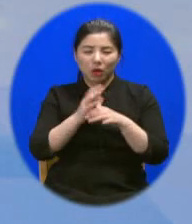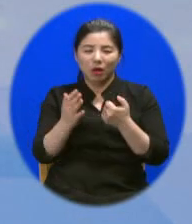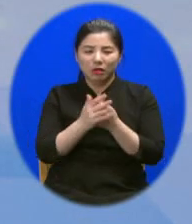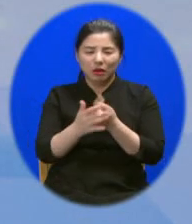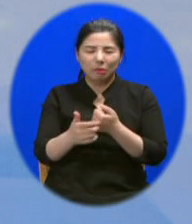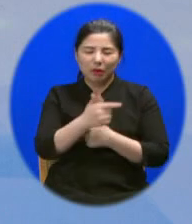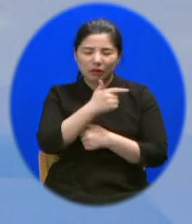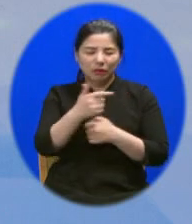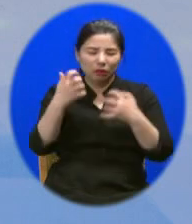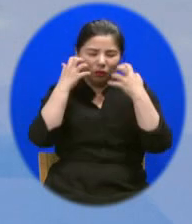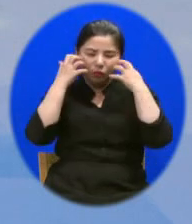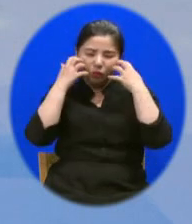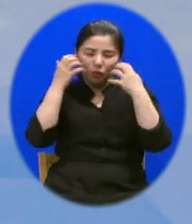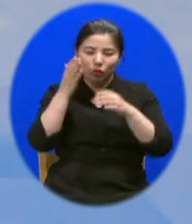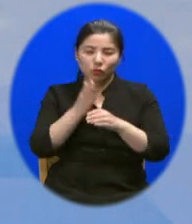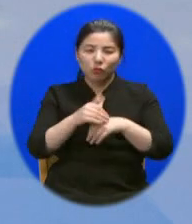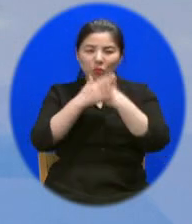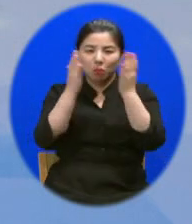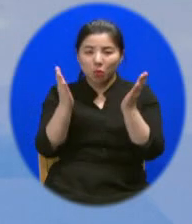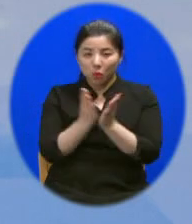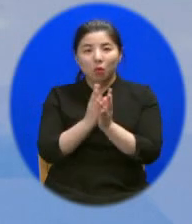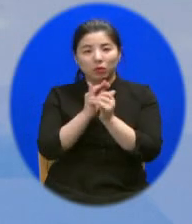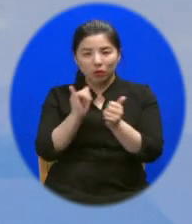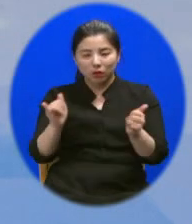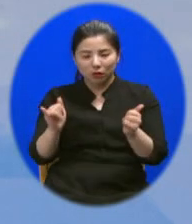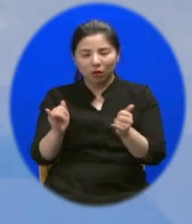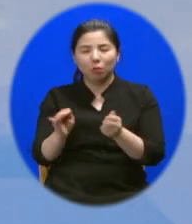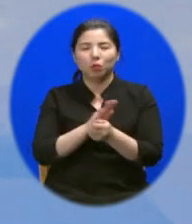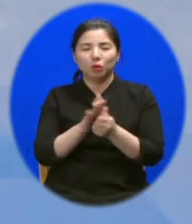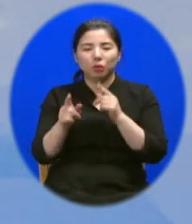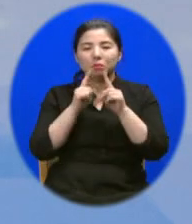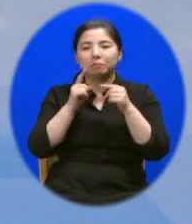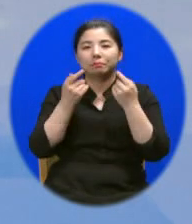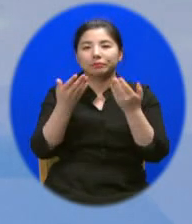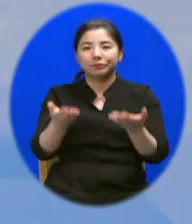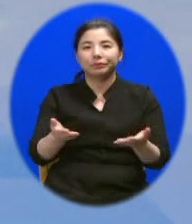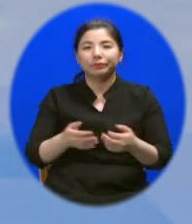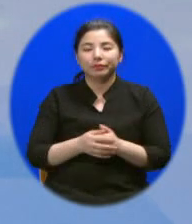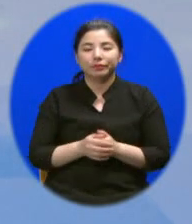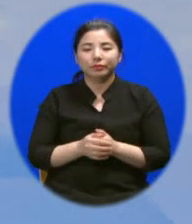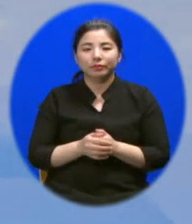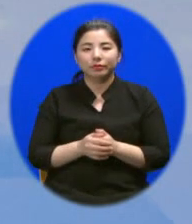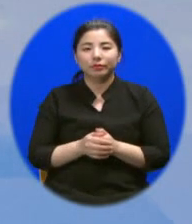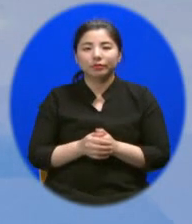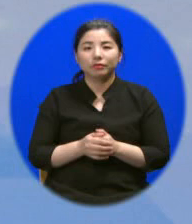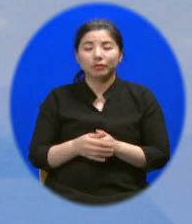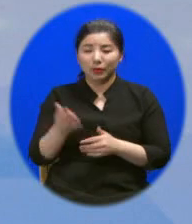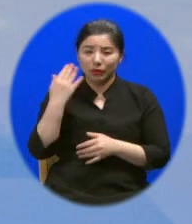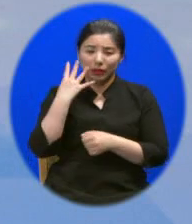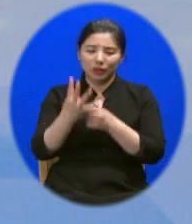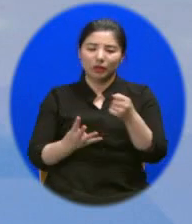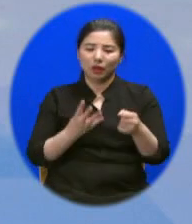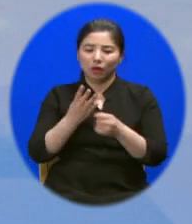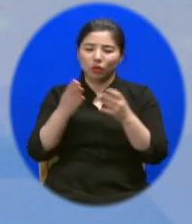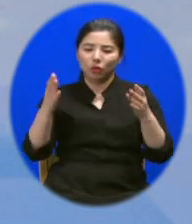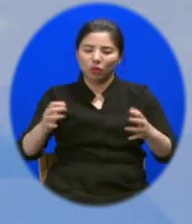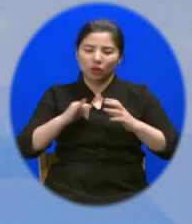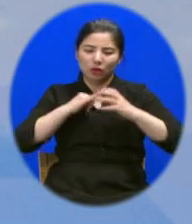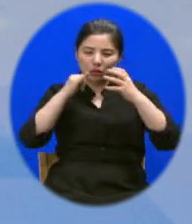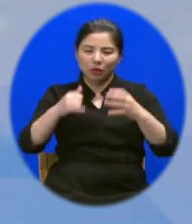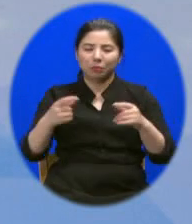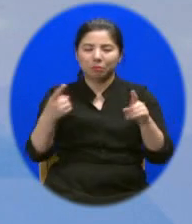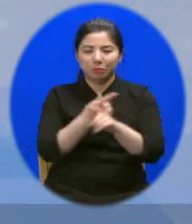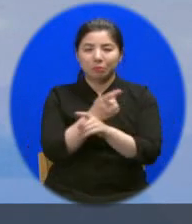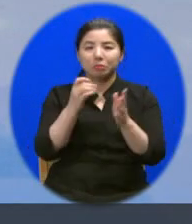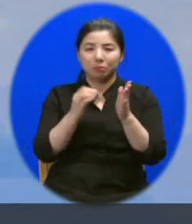고통을 겪고 계신 모든 분들께 심심한 위로의 말씀을 드립니다 지난 4년 세상이 바뀌었습니다